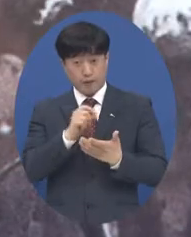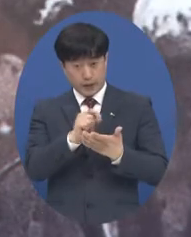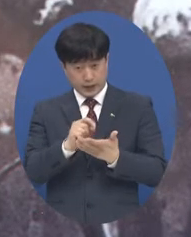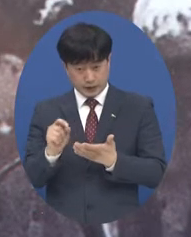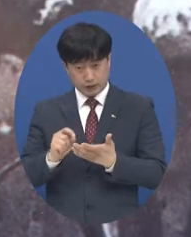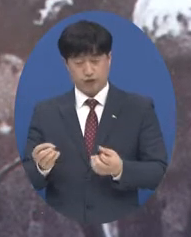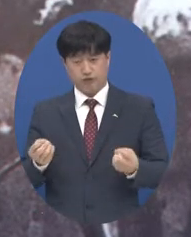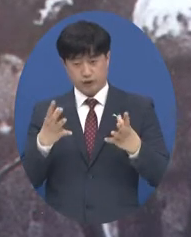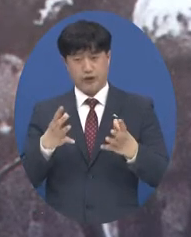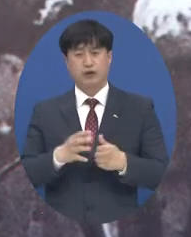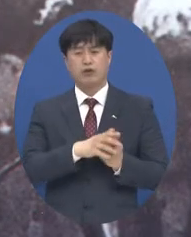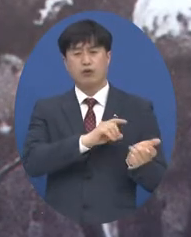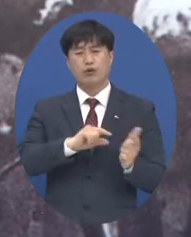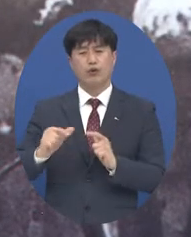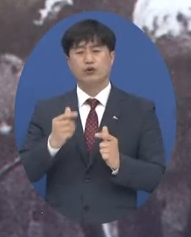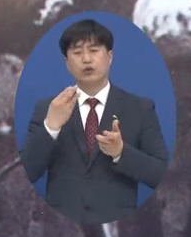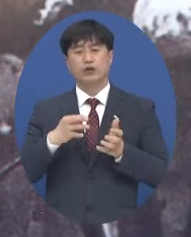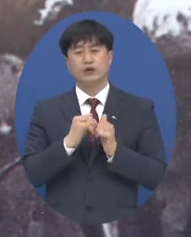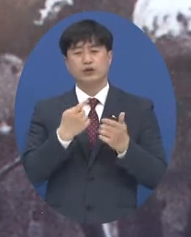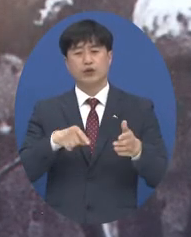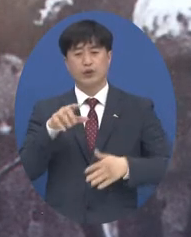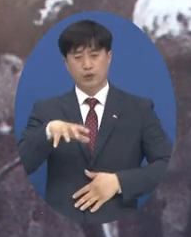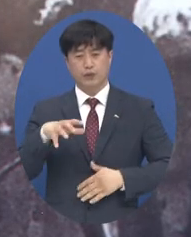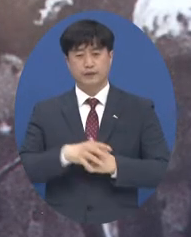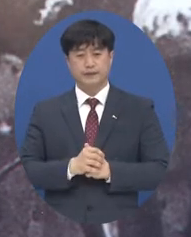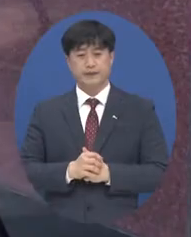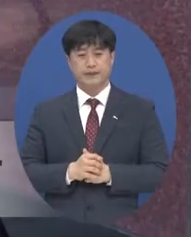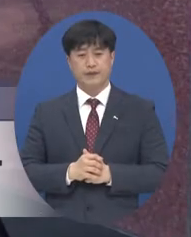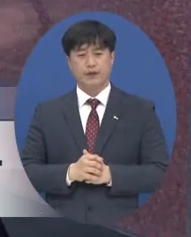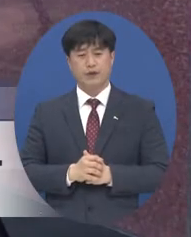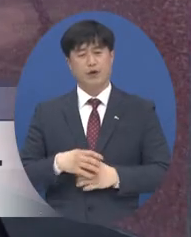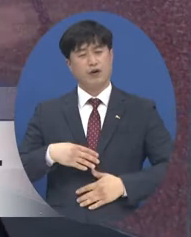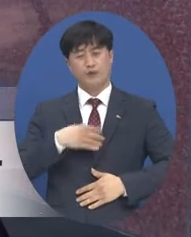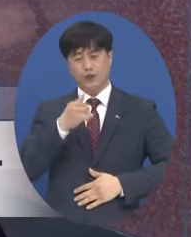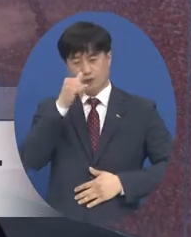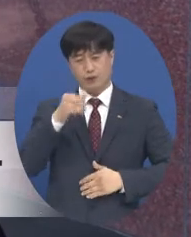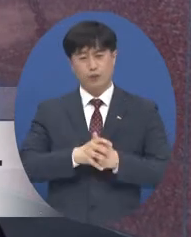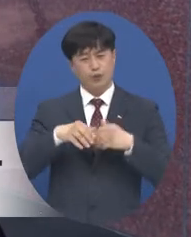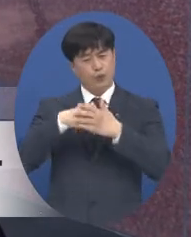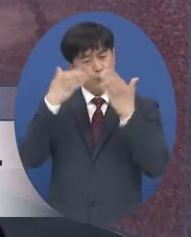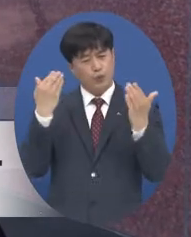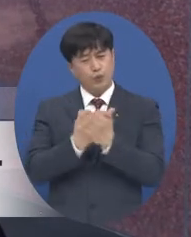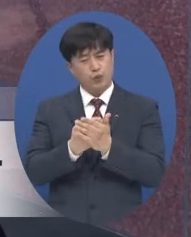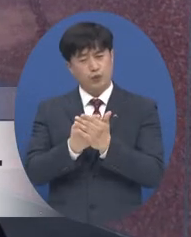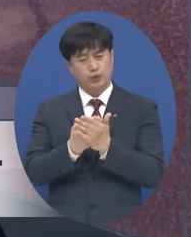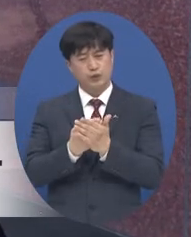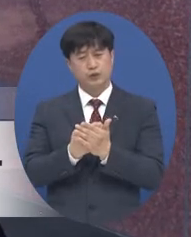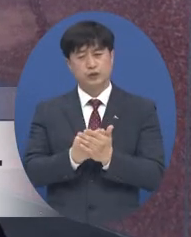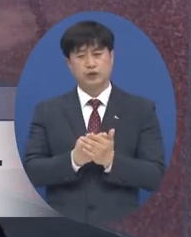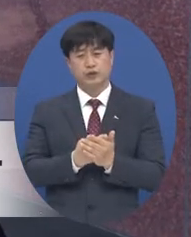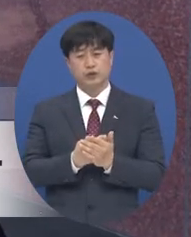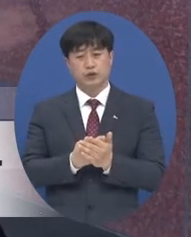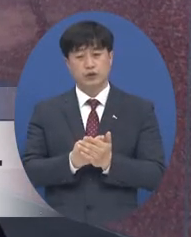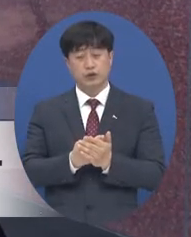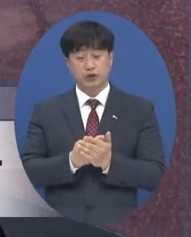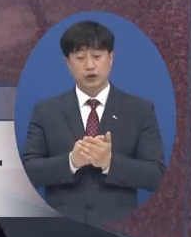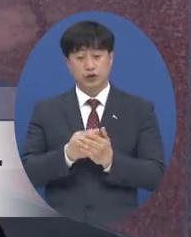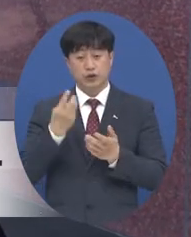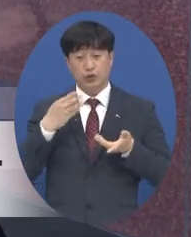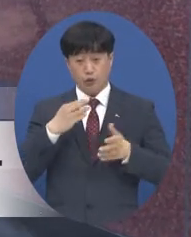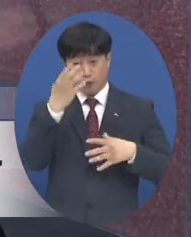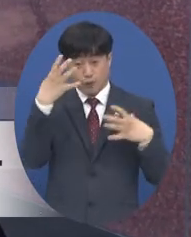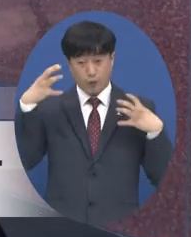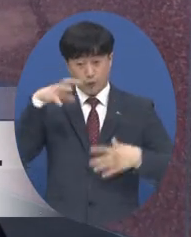팬사인회가 진행되는 등 도민들을 위한 공간이었습니다. 아이, 감회가 새롭죠. 사진이 전부